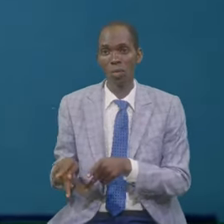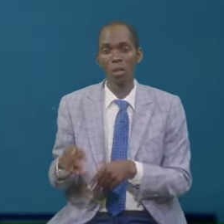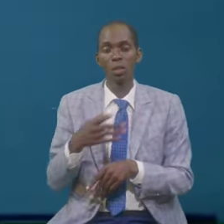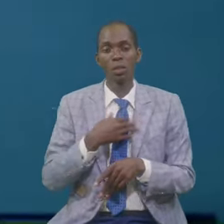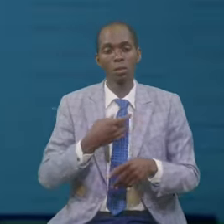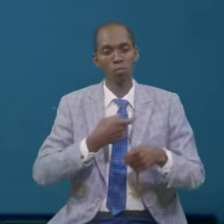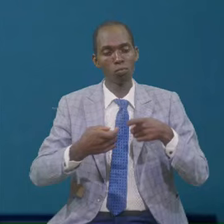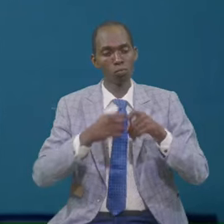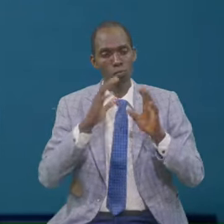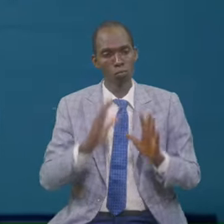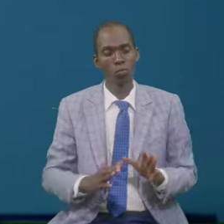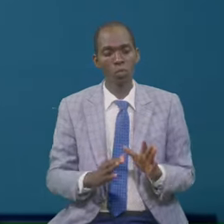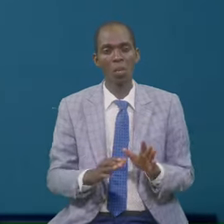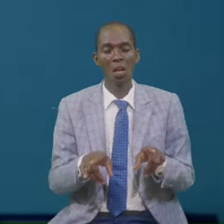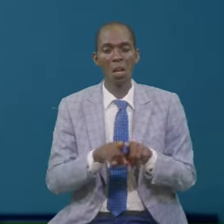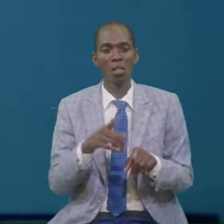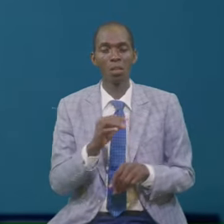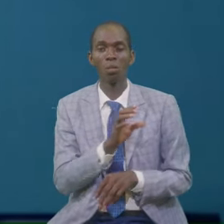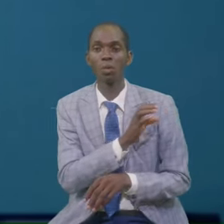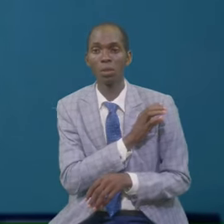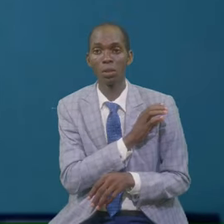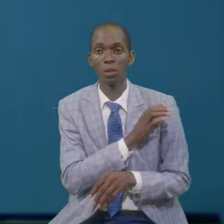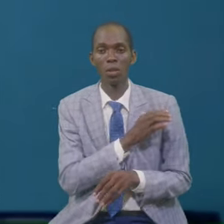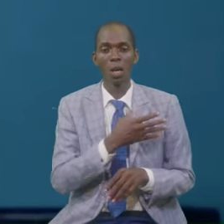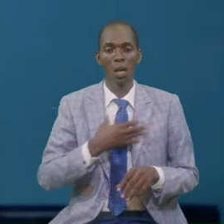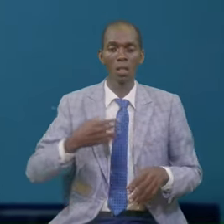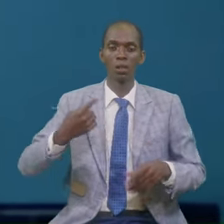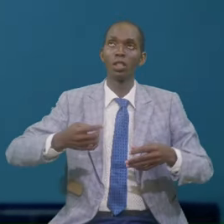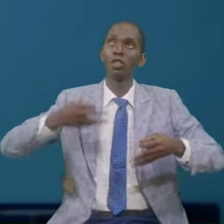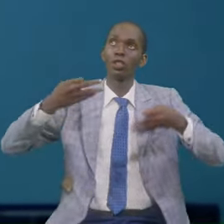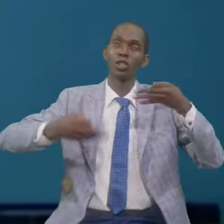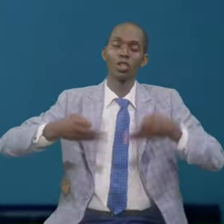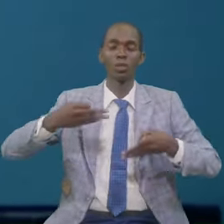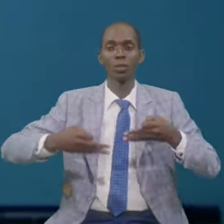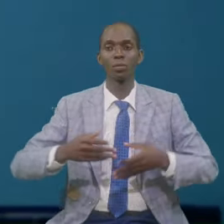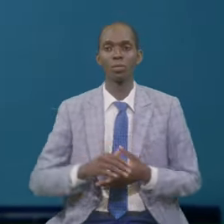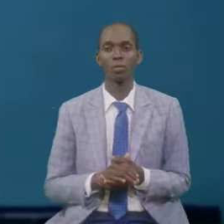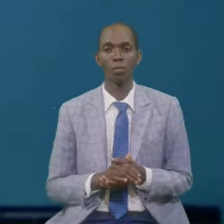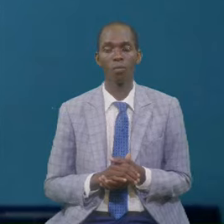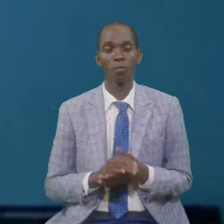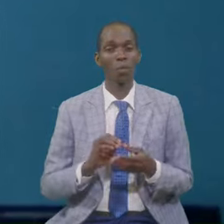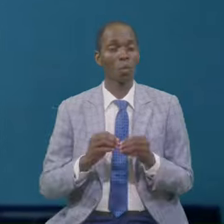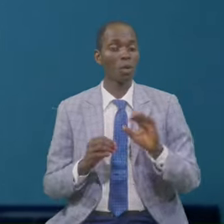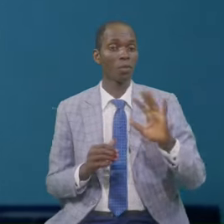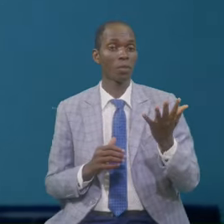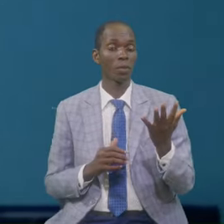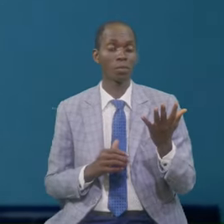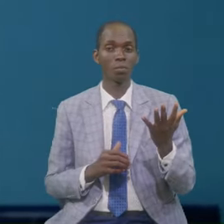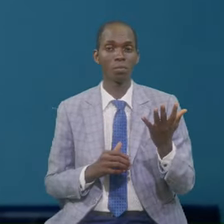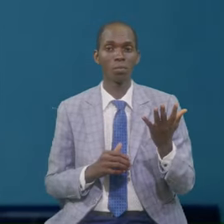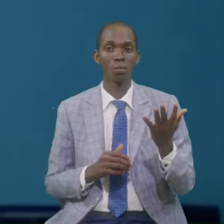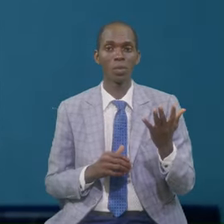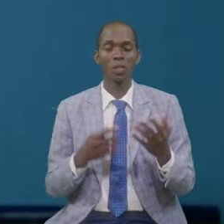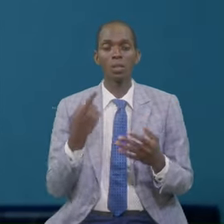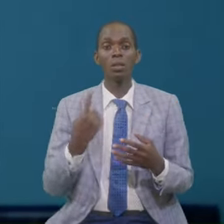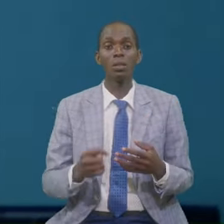Alage vaadinche vaadu. The judge. Alage nyayadhipati. Number 5. Aidavadi. The condemned.